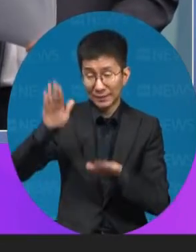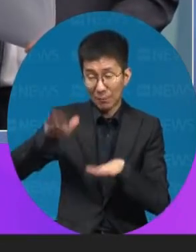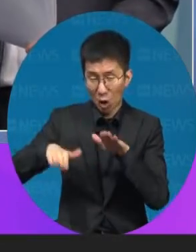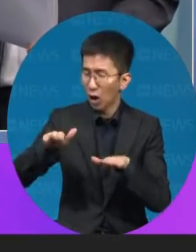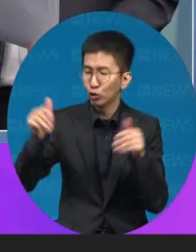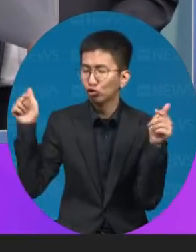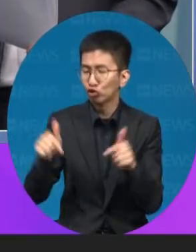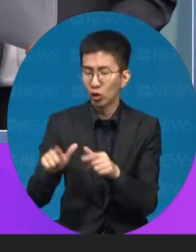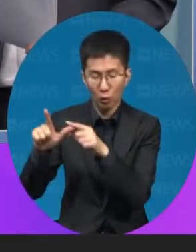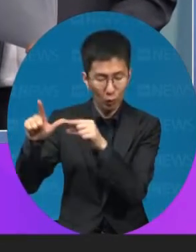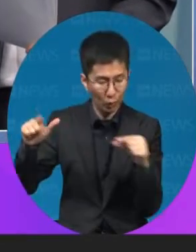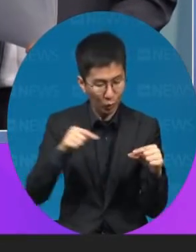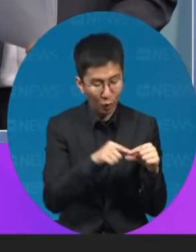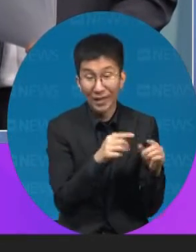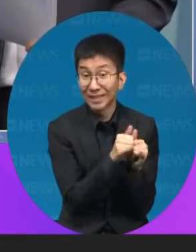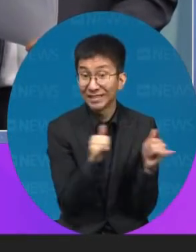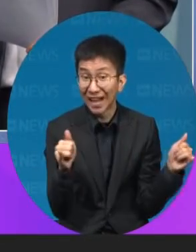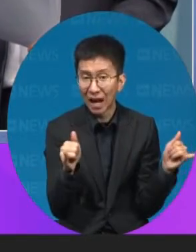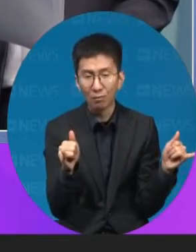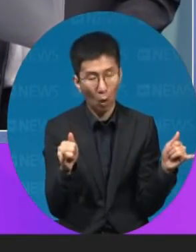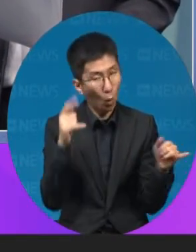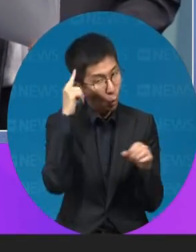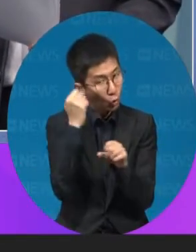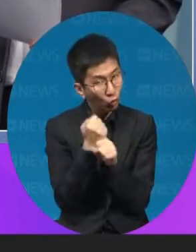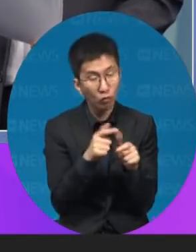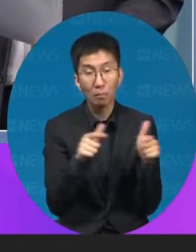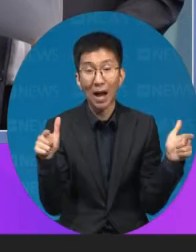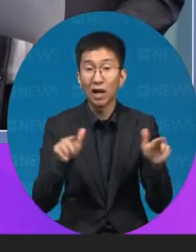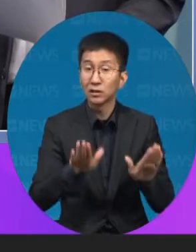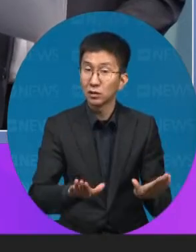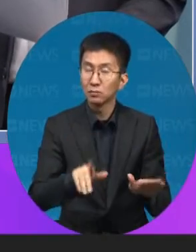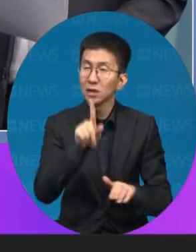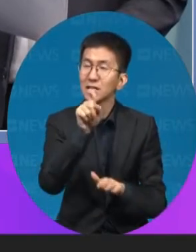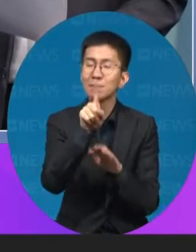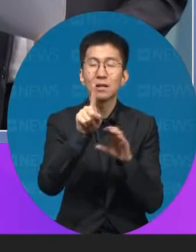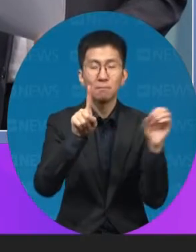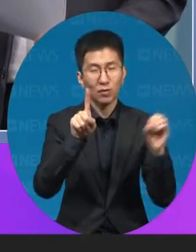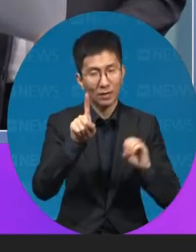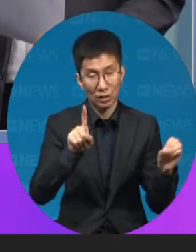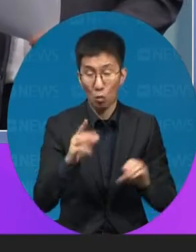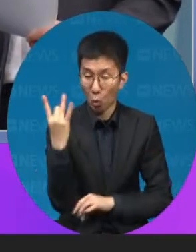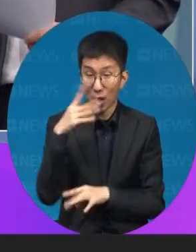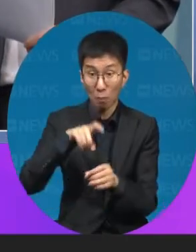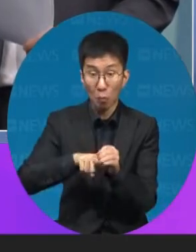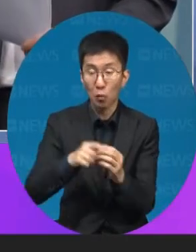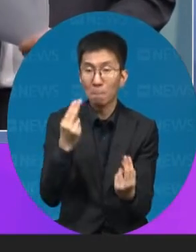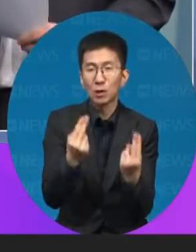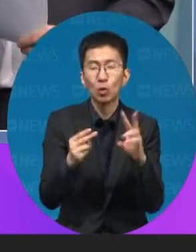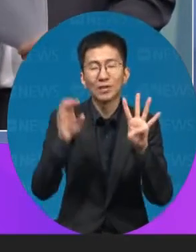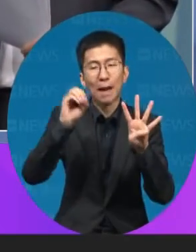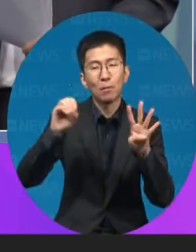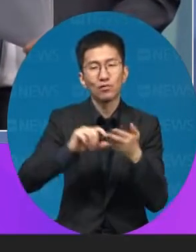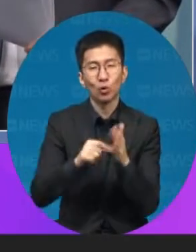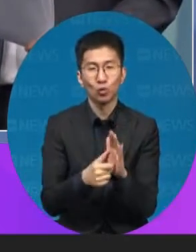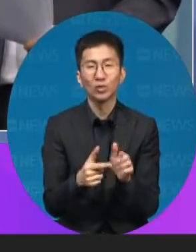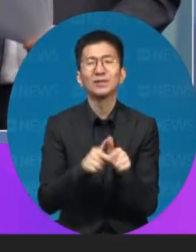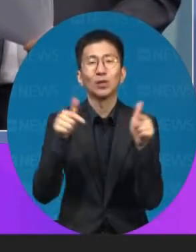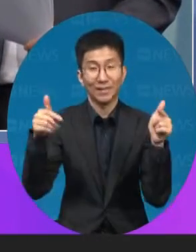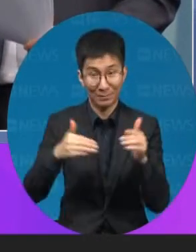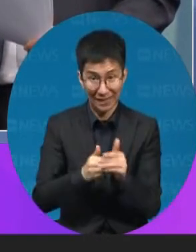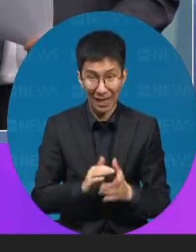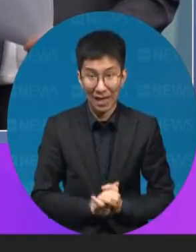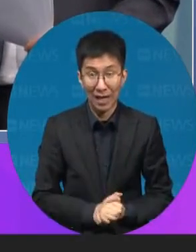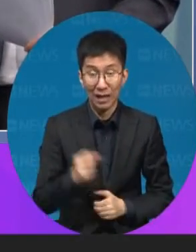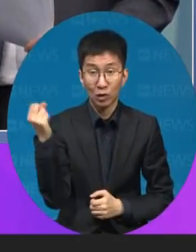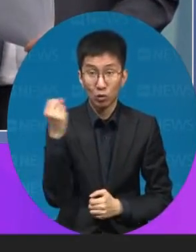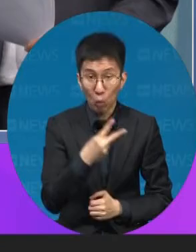자료에 따르면 연구 패널 구성원의 11% 가 소수 인종으로 원래 목표치 보다 4% 포인트 더 들었습니다 또 값 좀